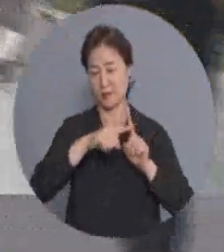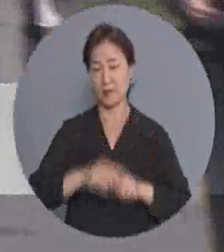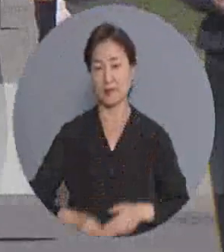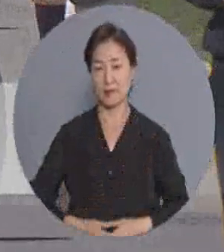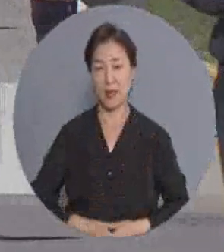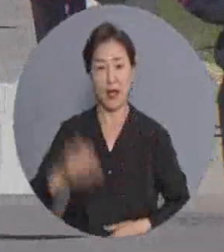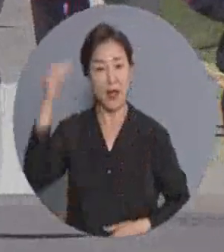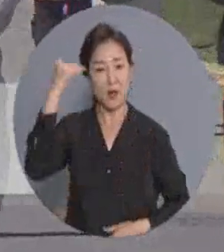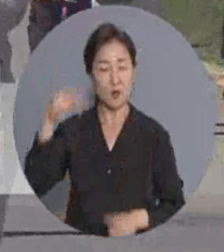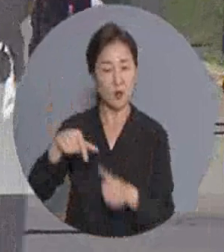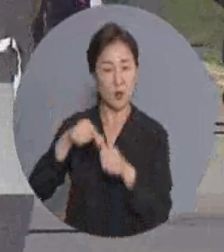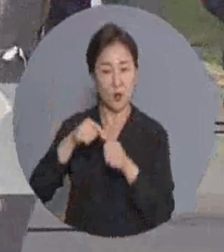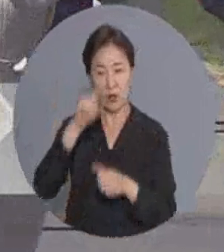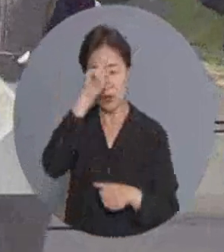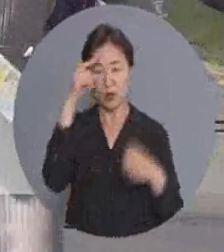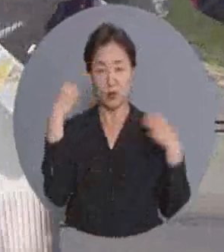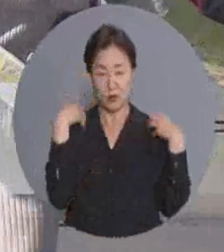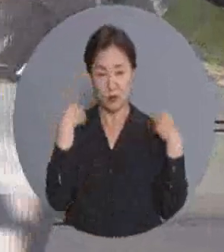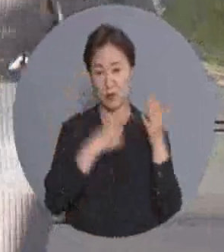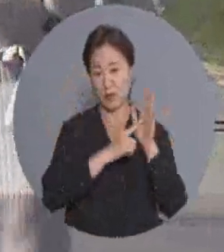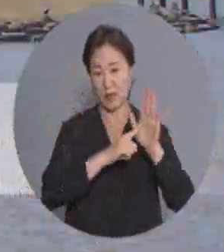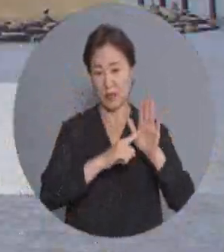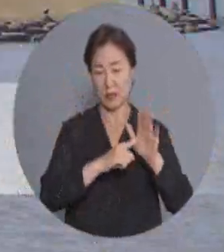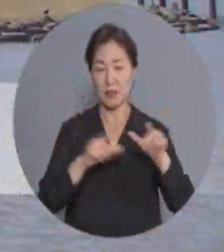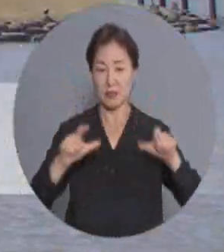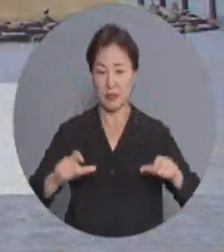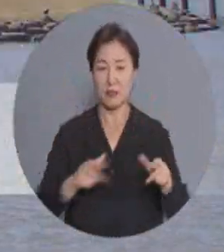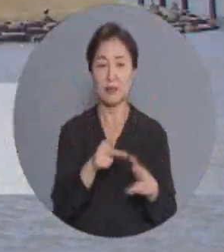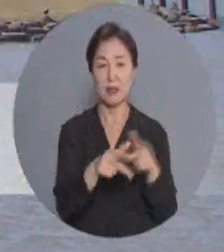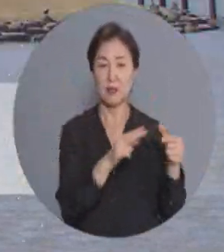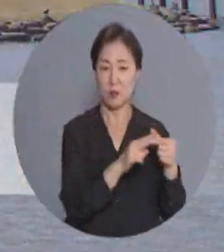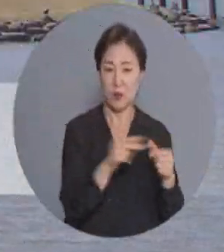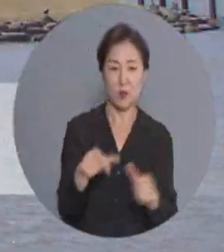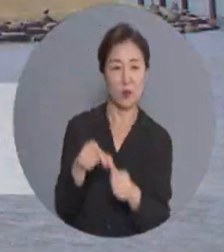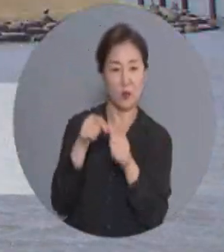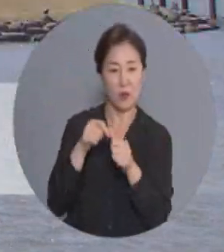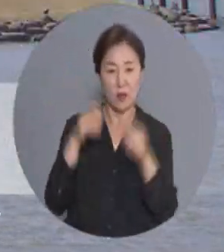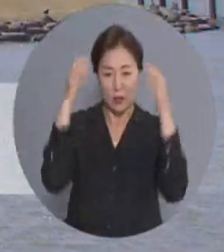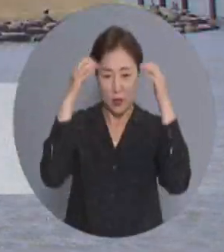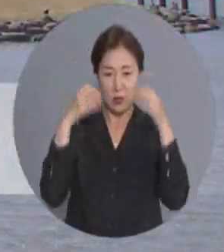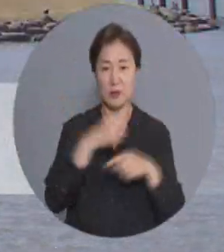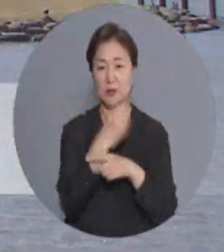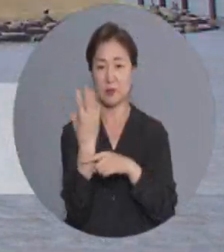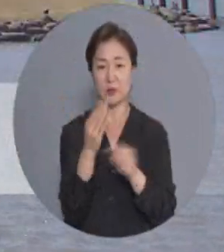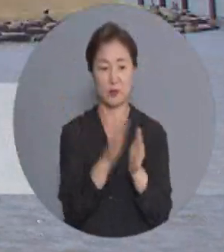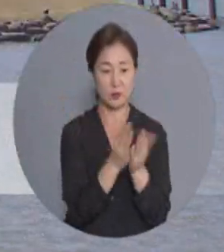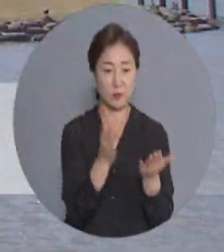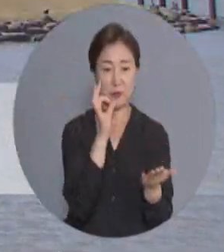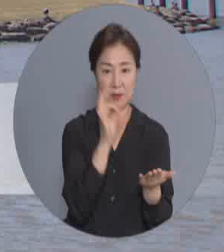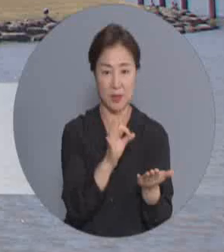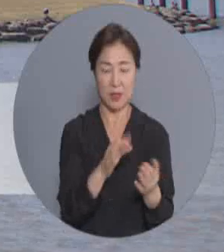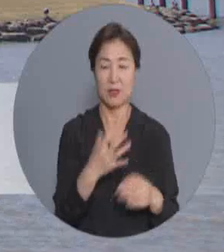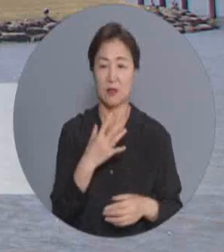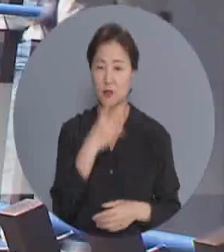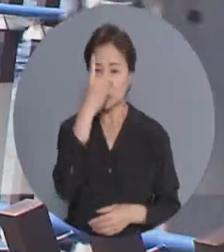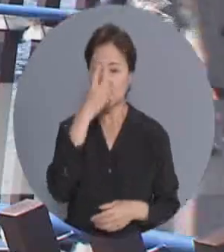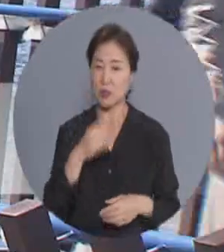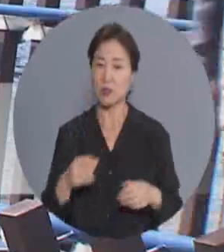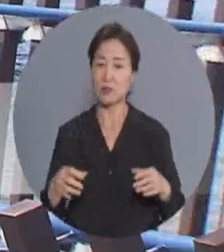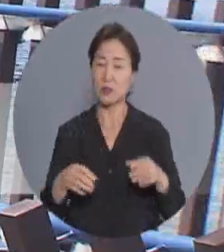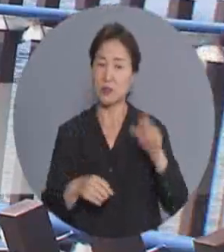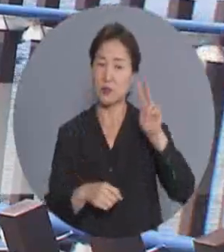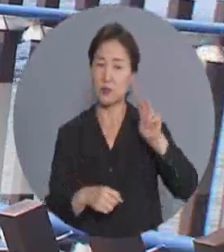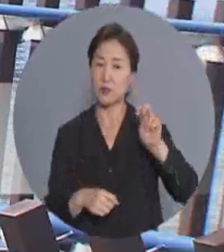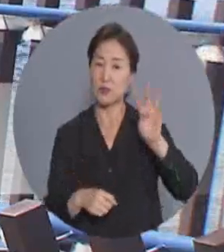순천시는 한국고용노동정보원이 최근 발간한 지역산업과 고용 여름호에서 전남 22개 시군 가운데 순천이